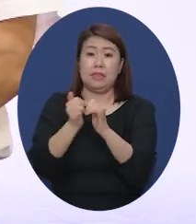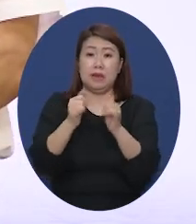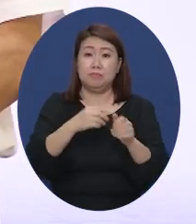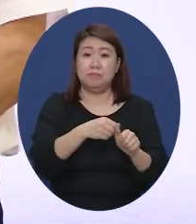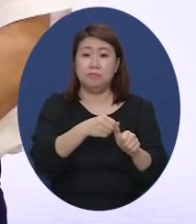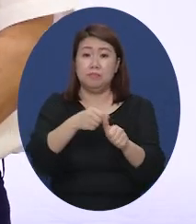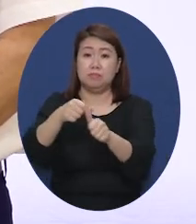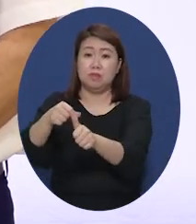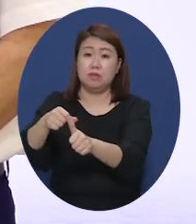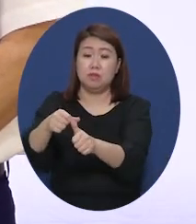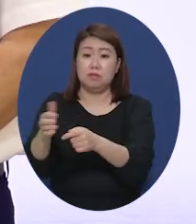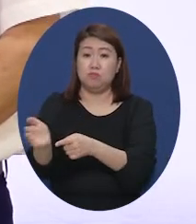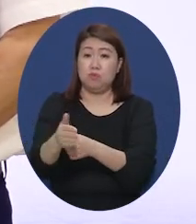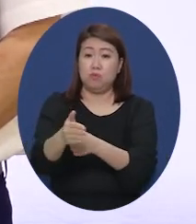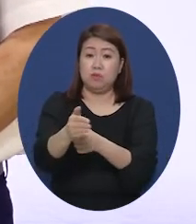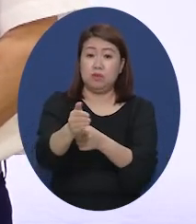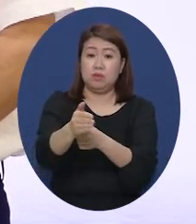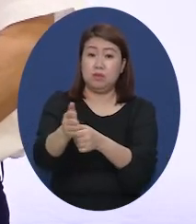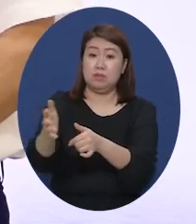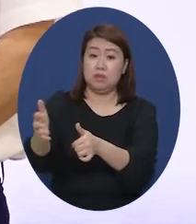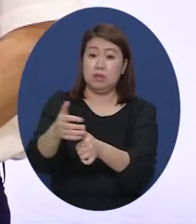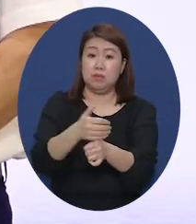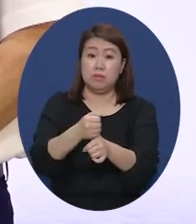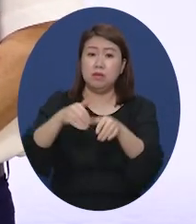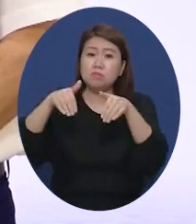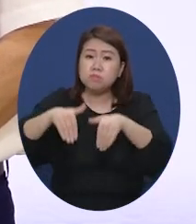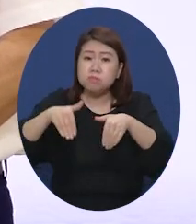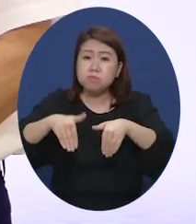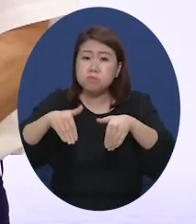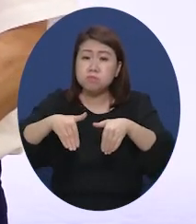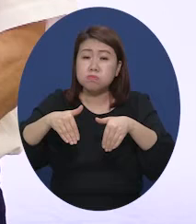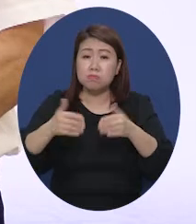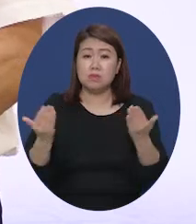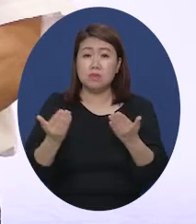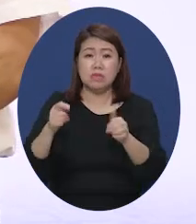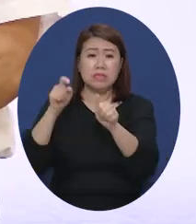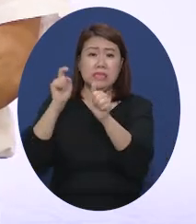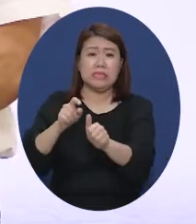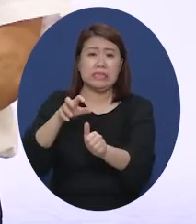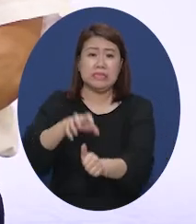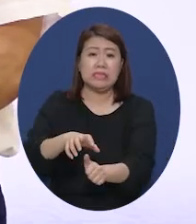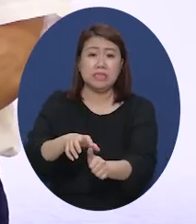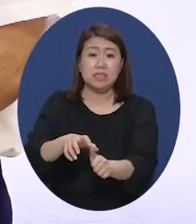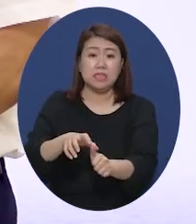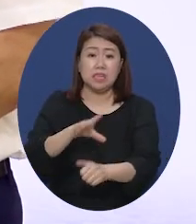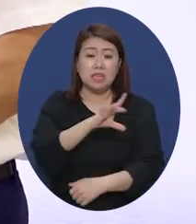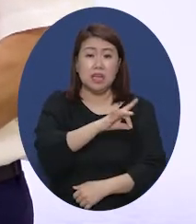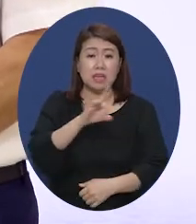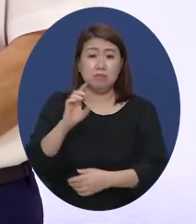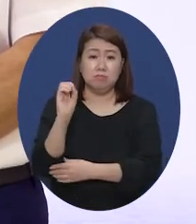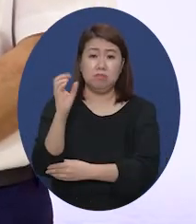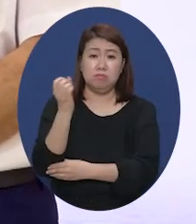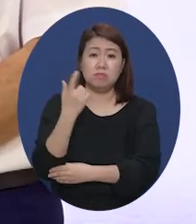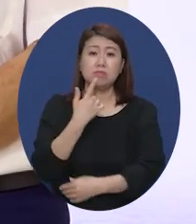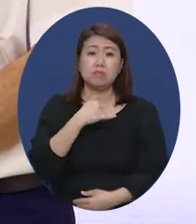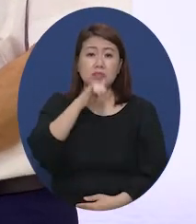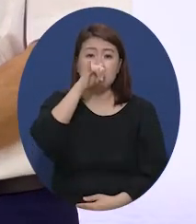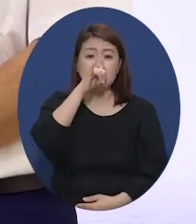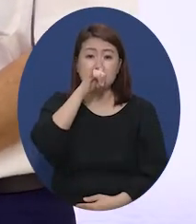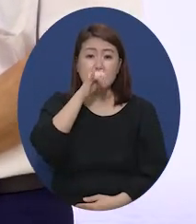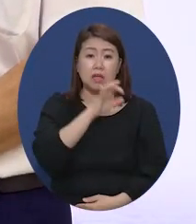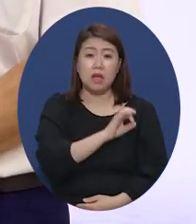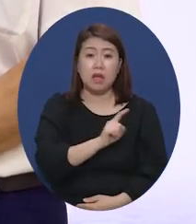가서 뭐 어려 쪽, 수산업 쪽으로 노예 비슷하게 그래 가둬놓고 시킨다는 얘기가 신문에 강급